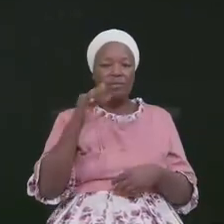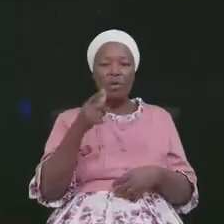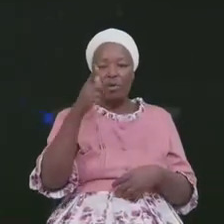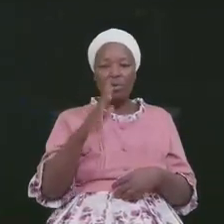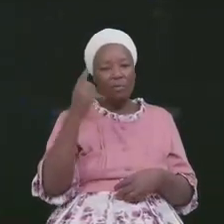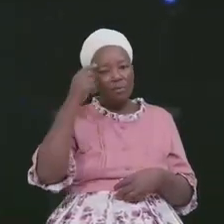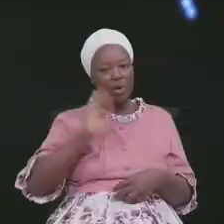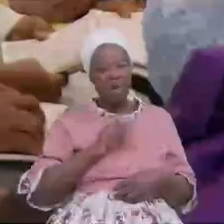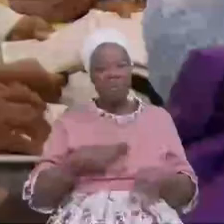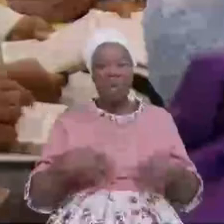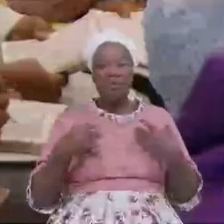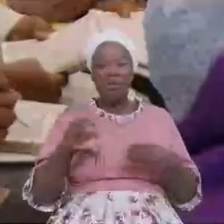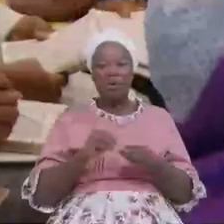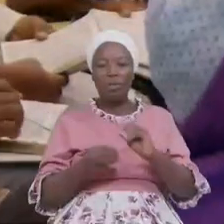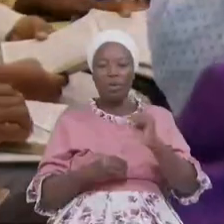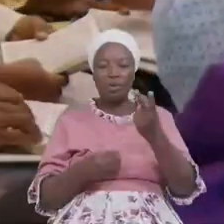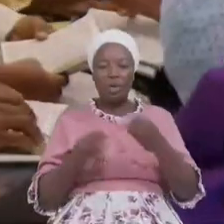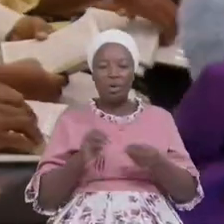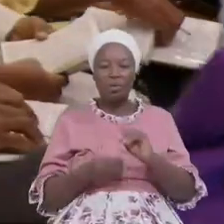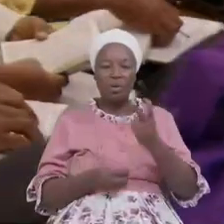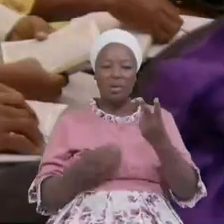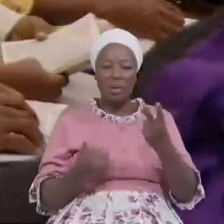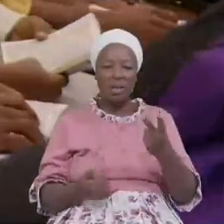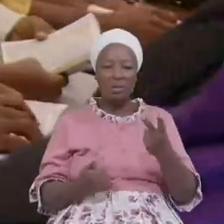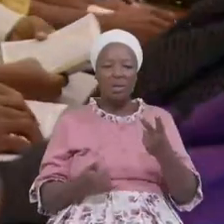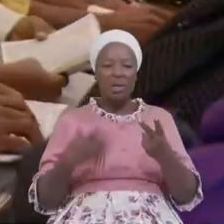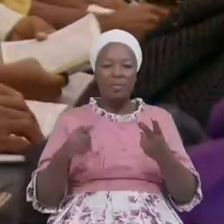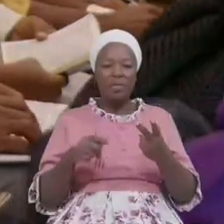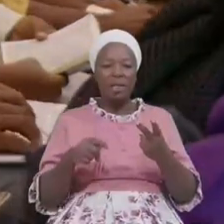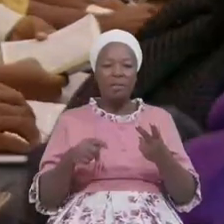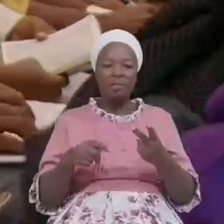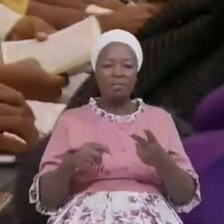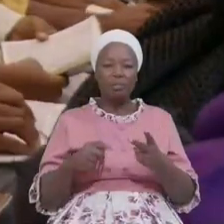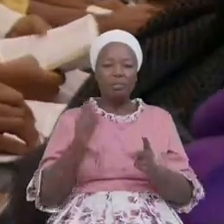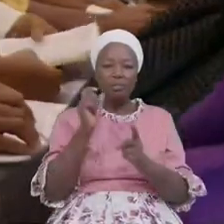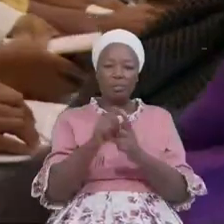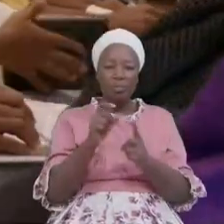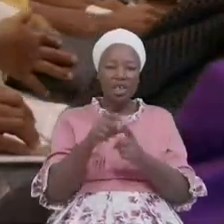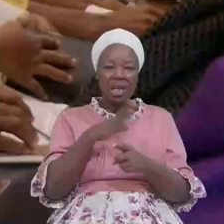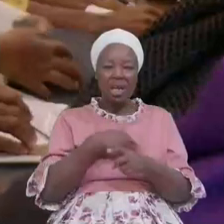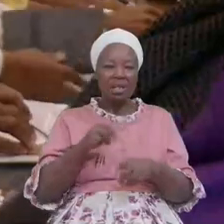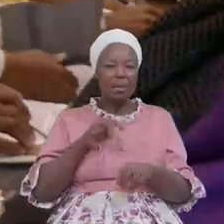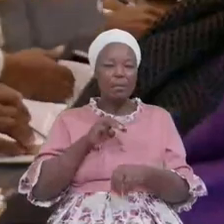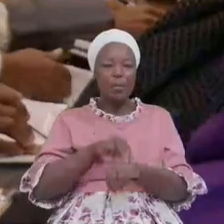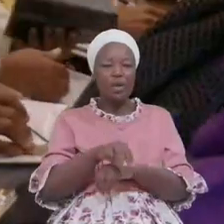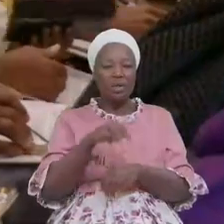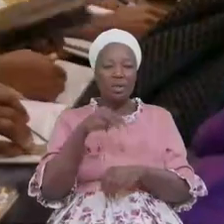Deuxième élément maintenant, le message et le ministère pour l'Israël de Dieu.